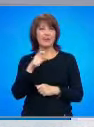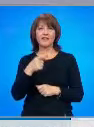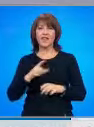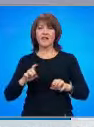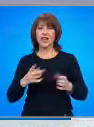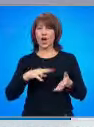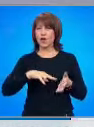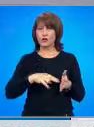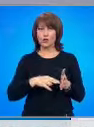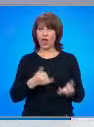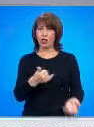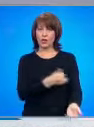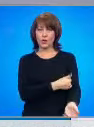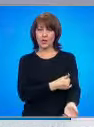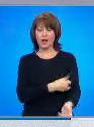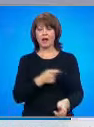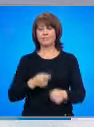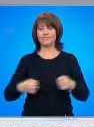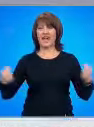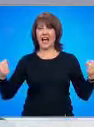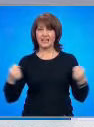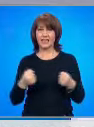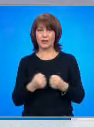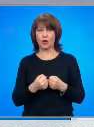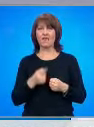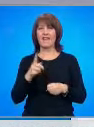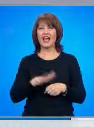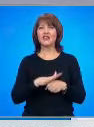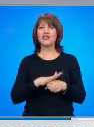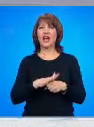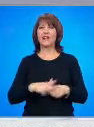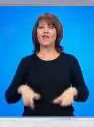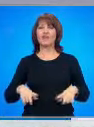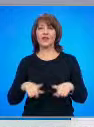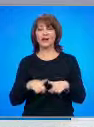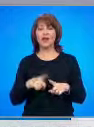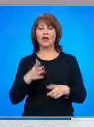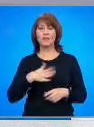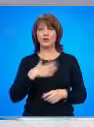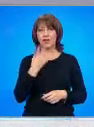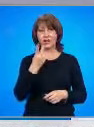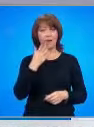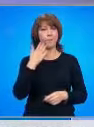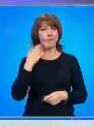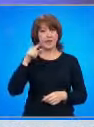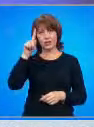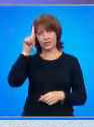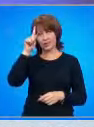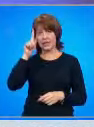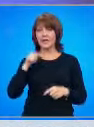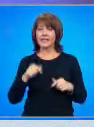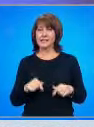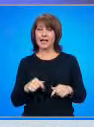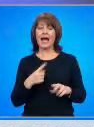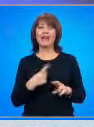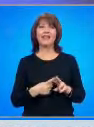юли другиран причини тежка катастрофа на столичния булевар Черни връх и отне живота на две млади жени. Включваме Иво Никодимов сега с